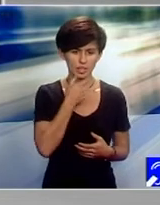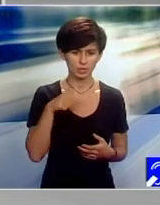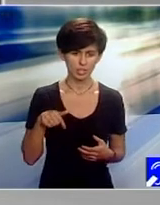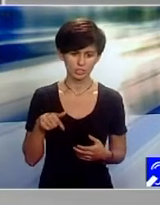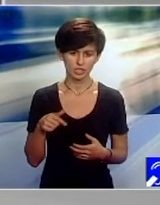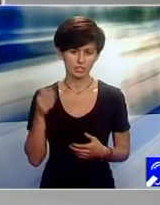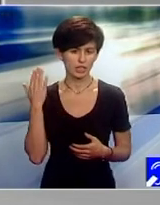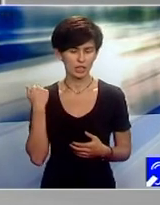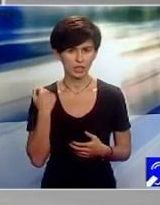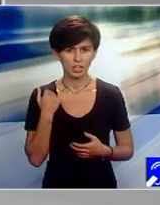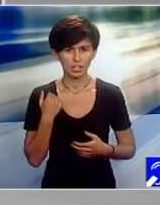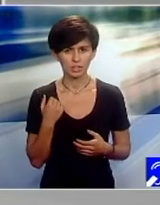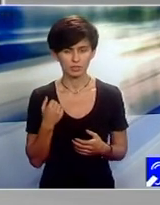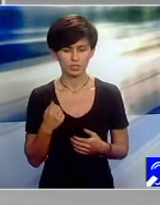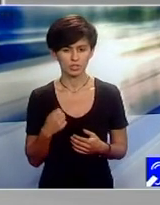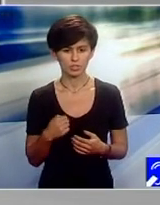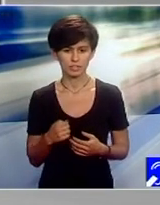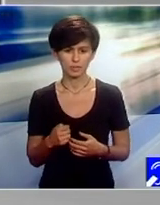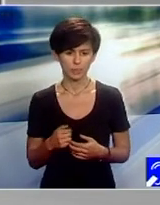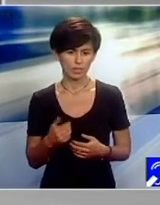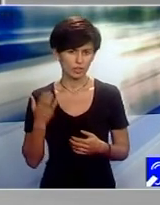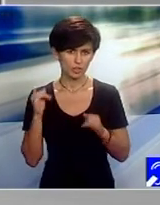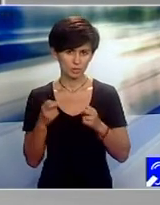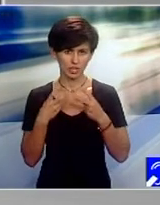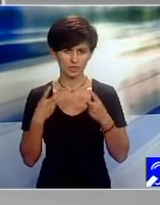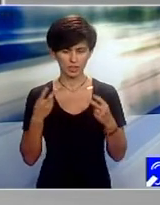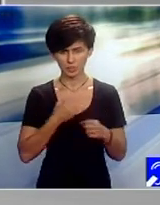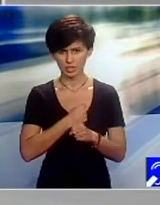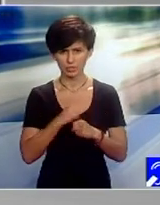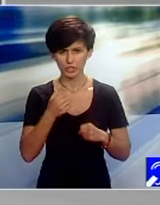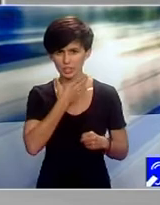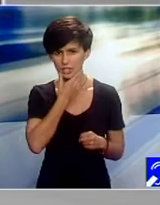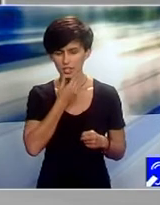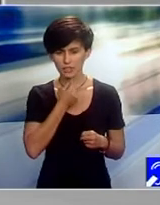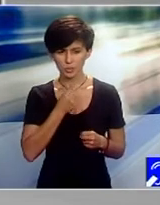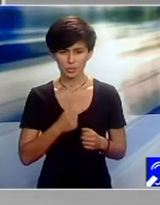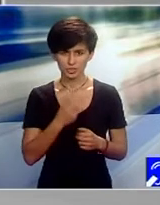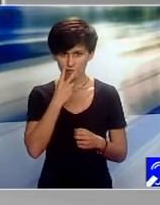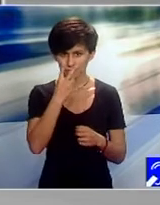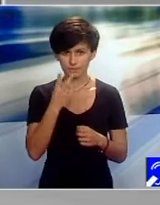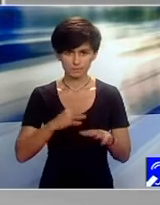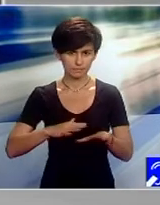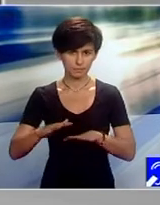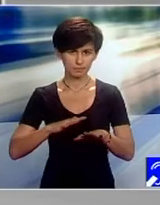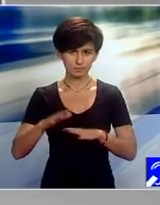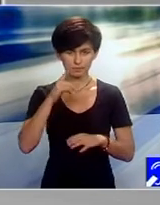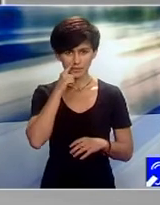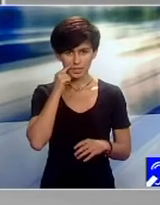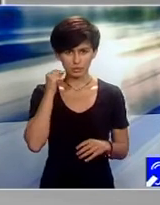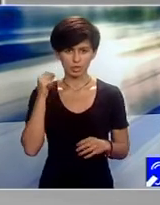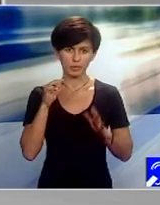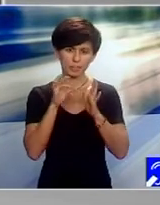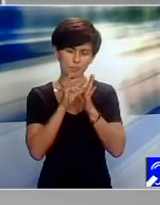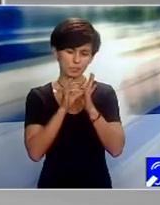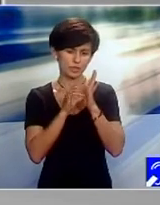fost un eveniment extrem de frumos știind sau văzând că s-au mobilizat oamenii în contextul